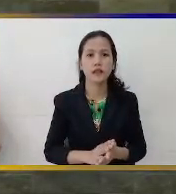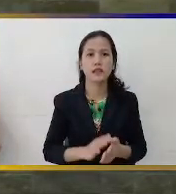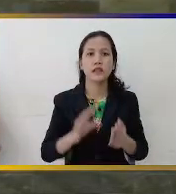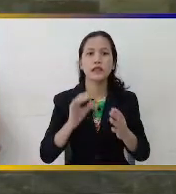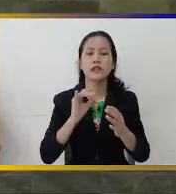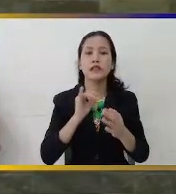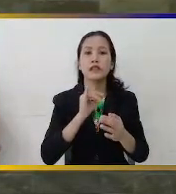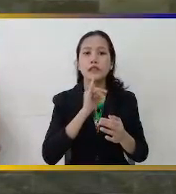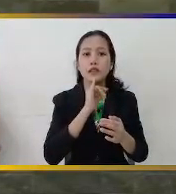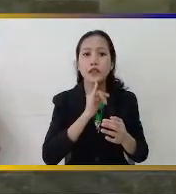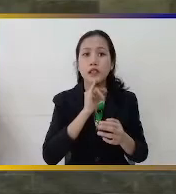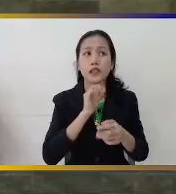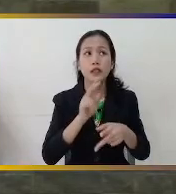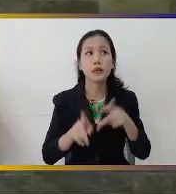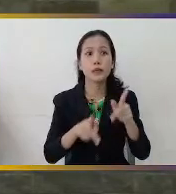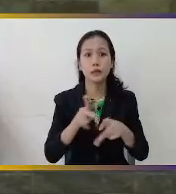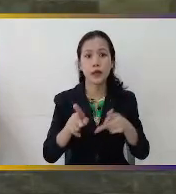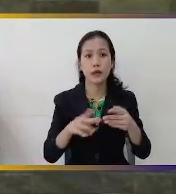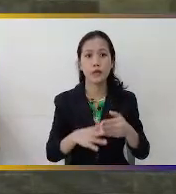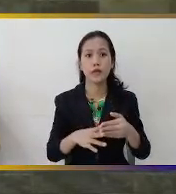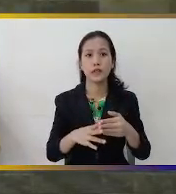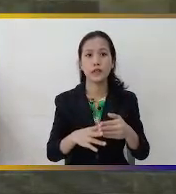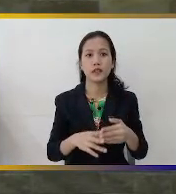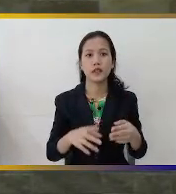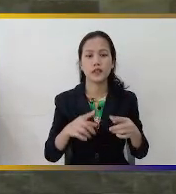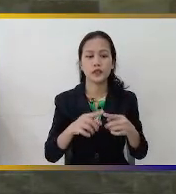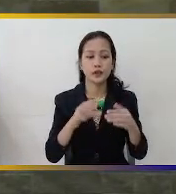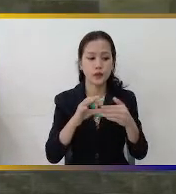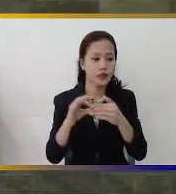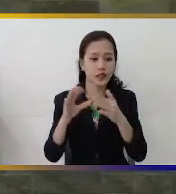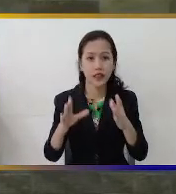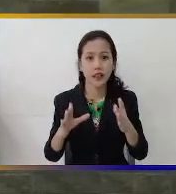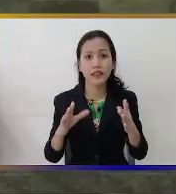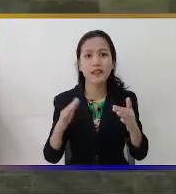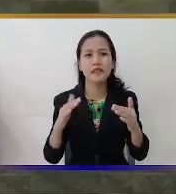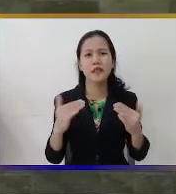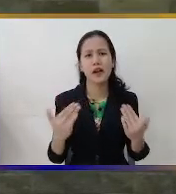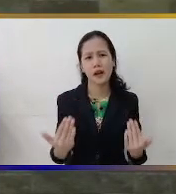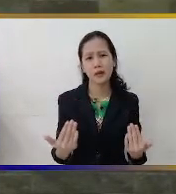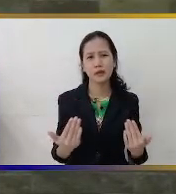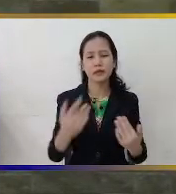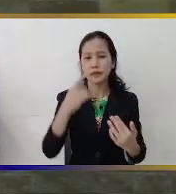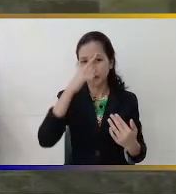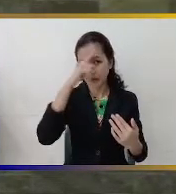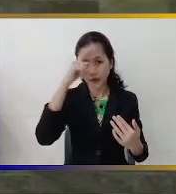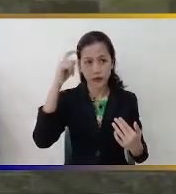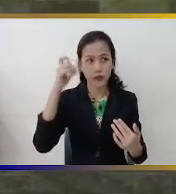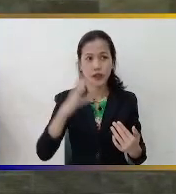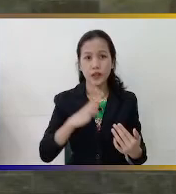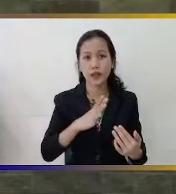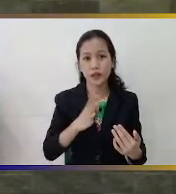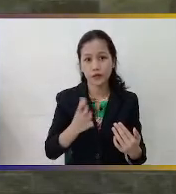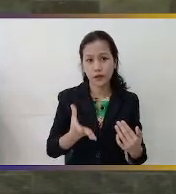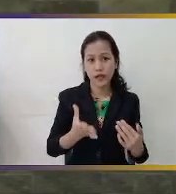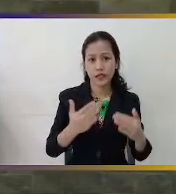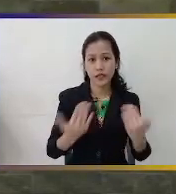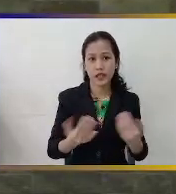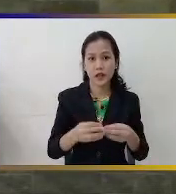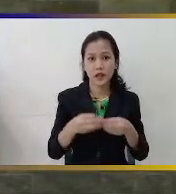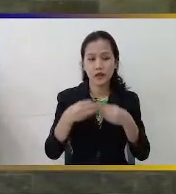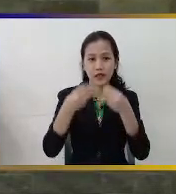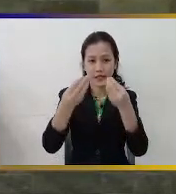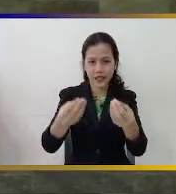mga nangunguna sa mga Israelites, ngayon naman po, dahil naging maayos na, and ngayon ibinigay niya na po ang kanyang